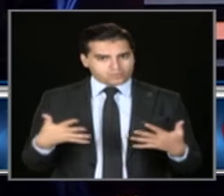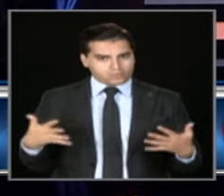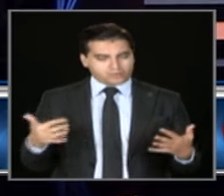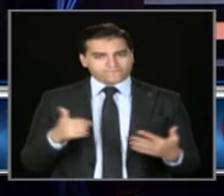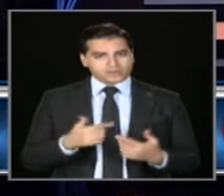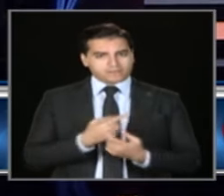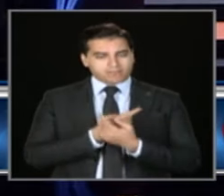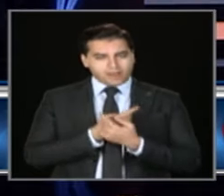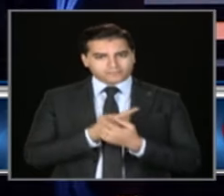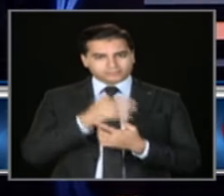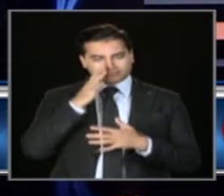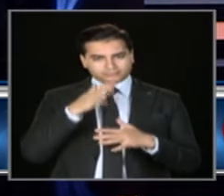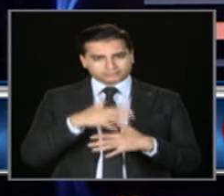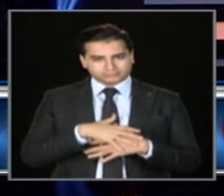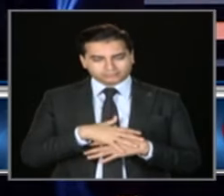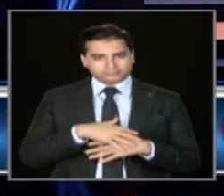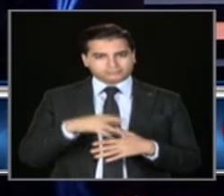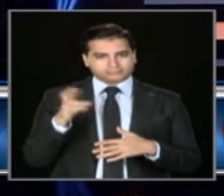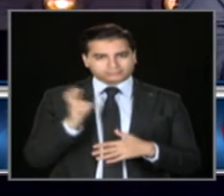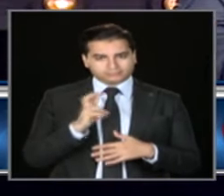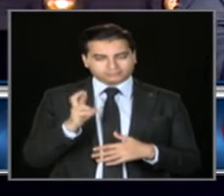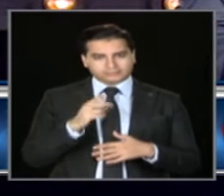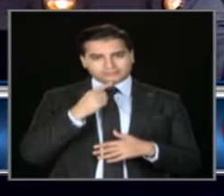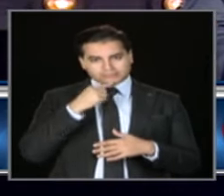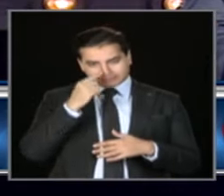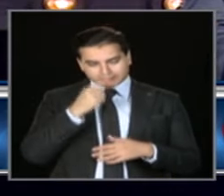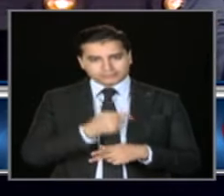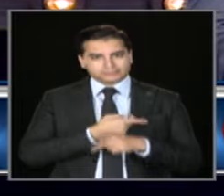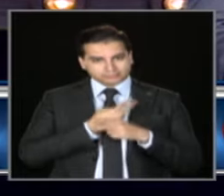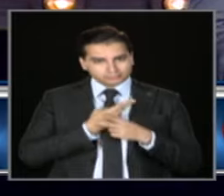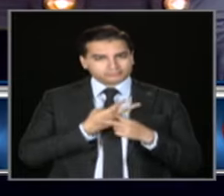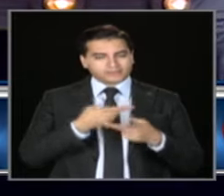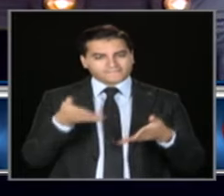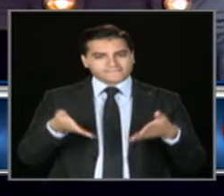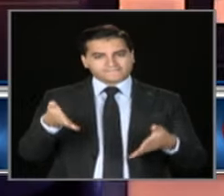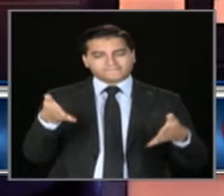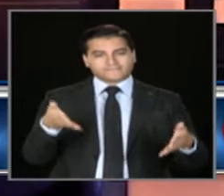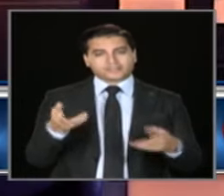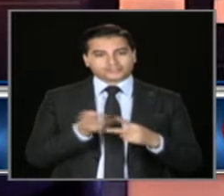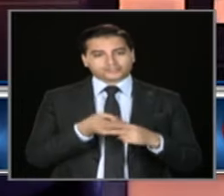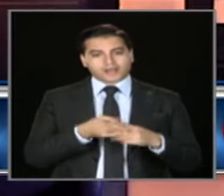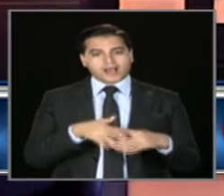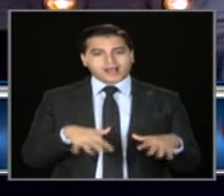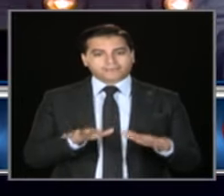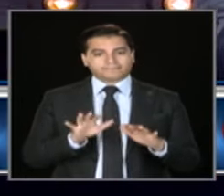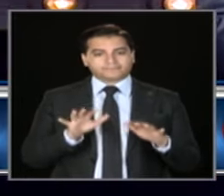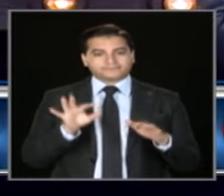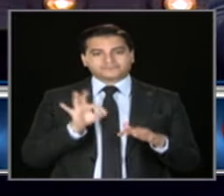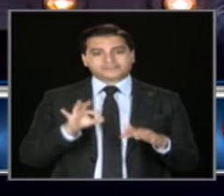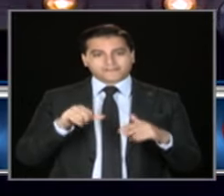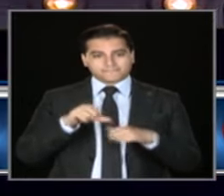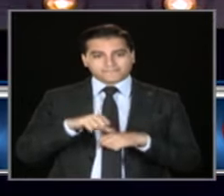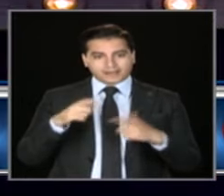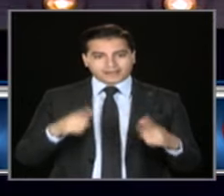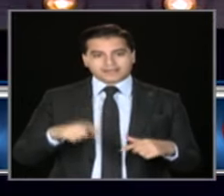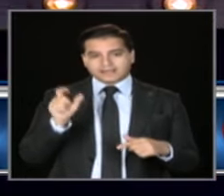معابد ومنحوتات مقدسه لش بروبا خالد العوضي اجابتك نيجيريا نيجيريا